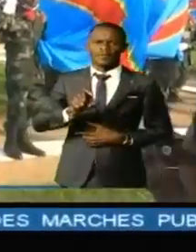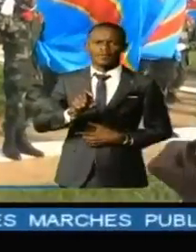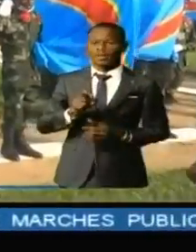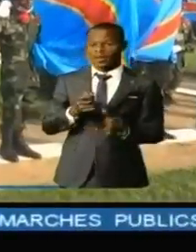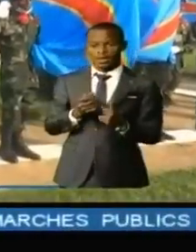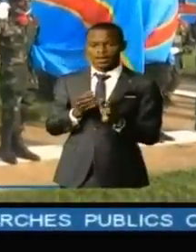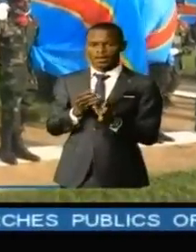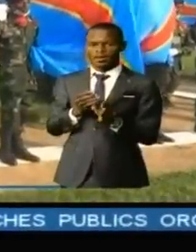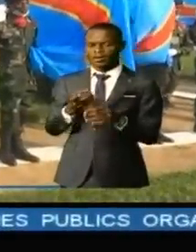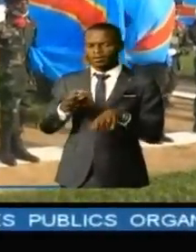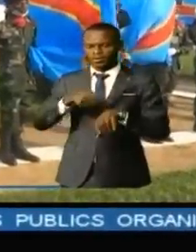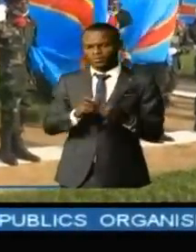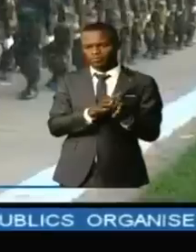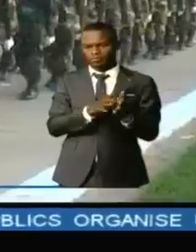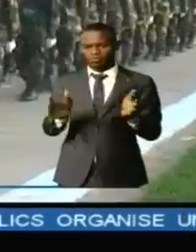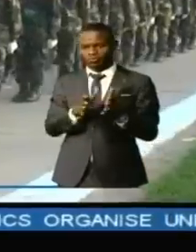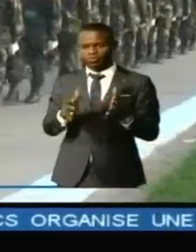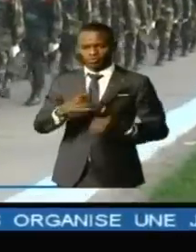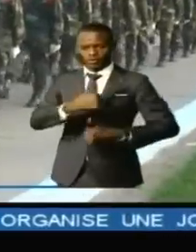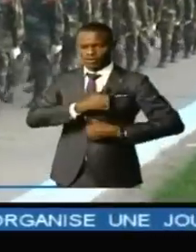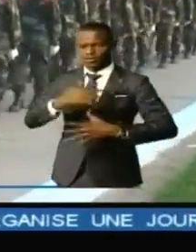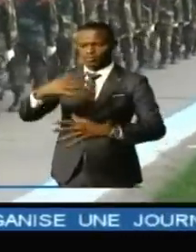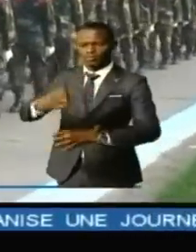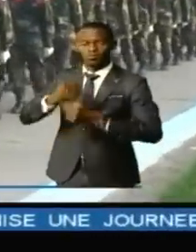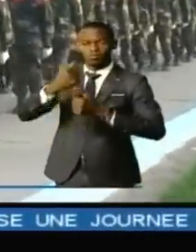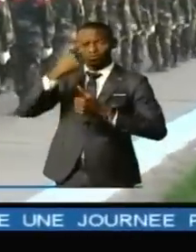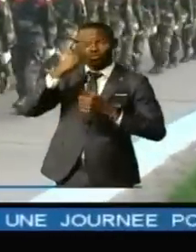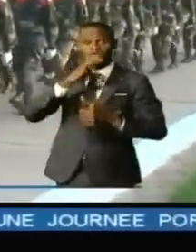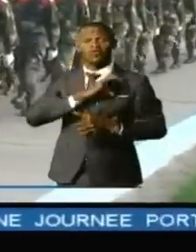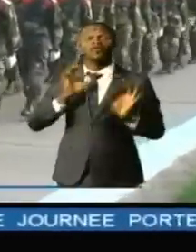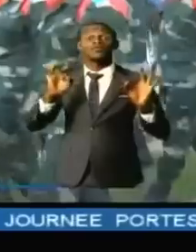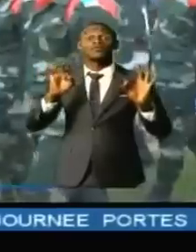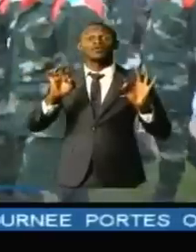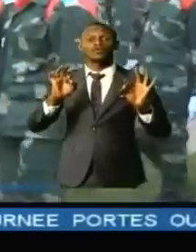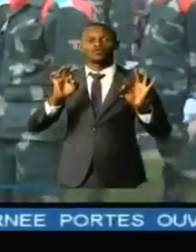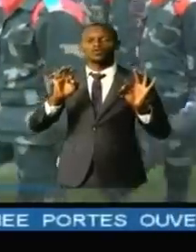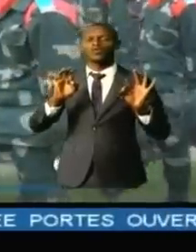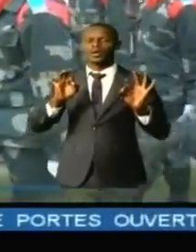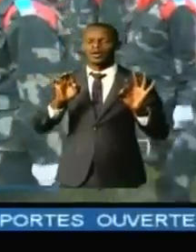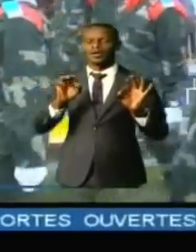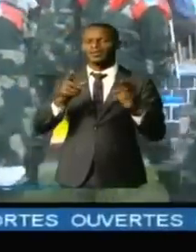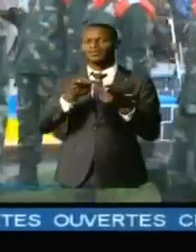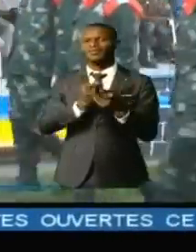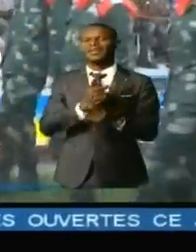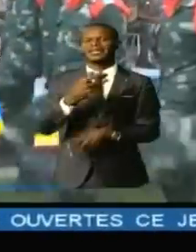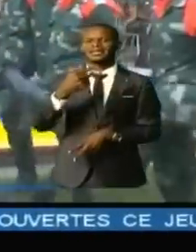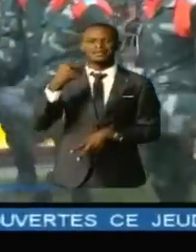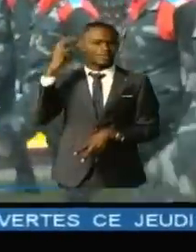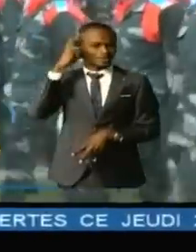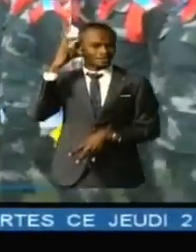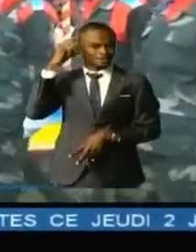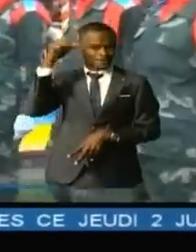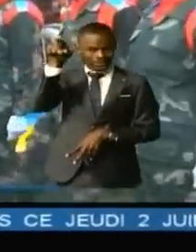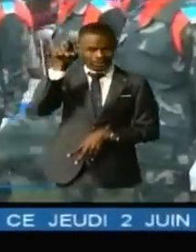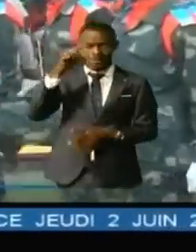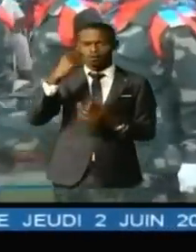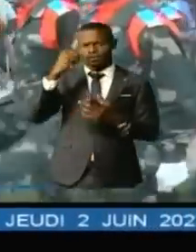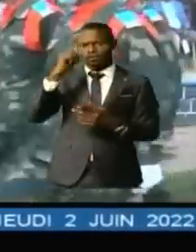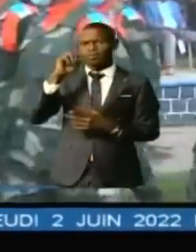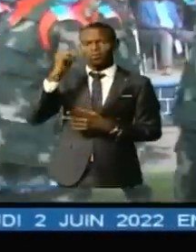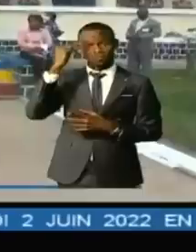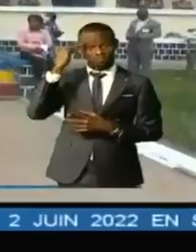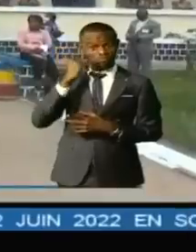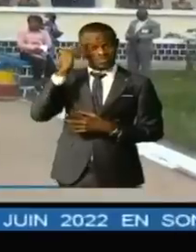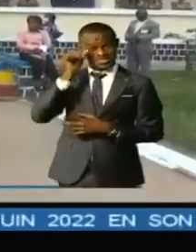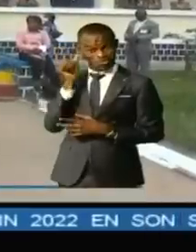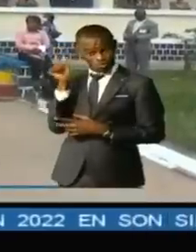de serment de la 33e promotion ordinaire de l'Académie militaire de Kananga, cérémonie qu'il a décidé de présider